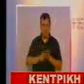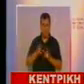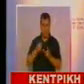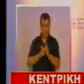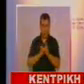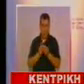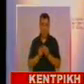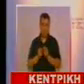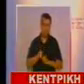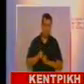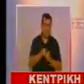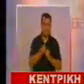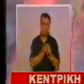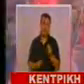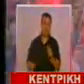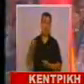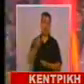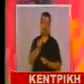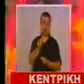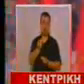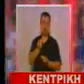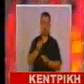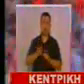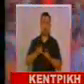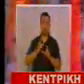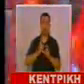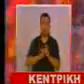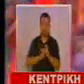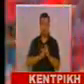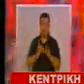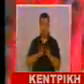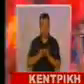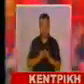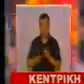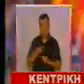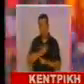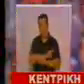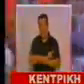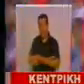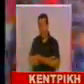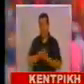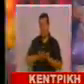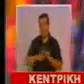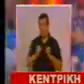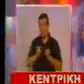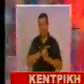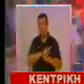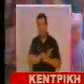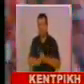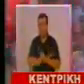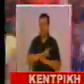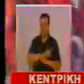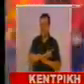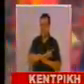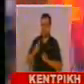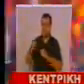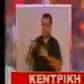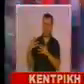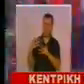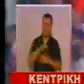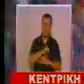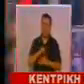περισσότερο, να γίνει πιο γερό και δυνατό, για να μην νικήσει το ρεύμα του φόβου, της